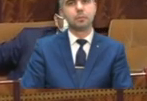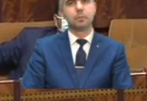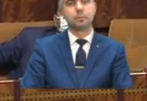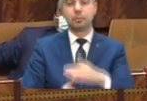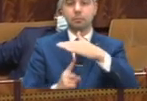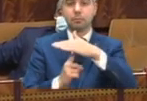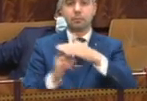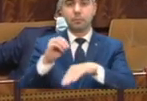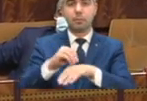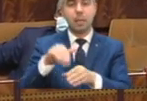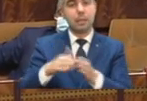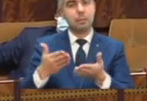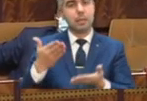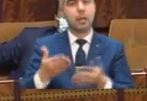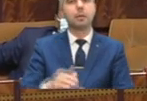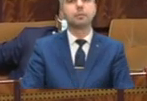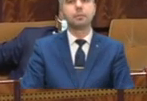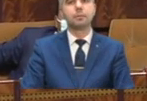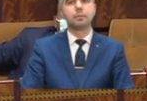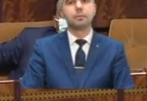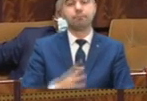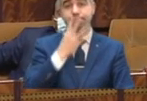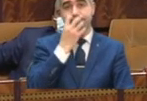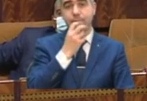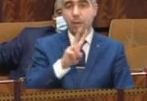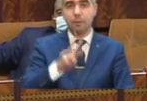للأسف السيدة الرئيسة أنه